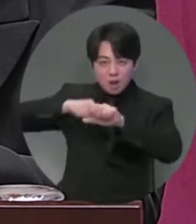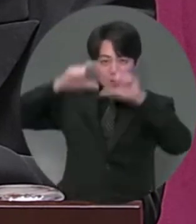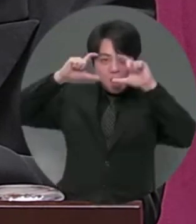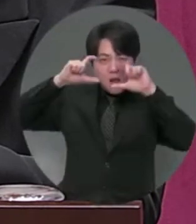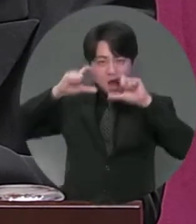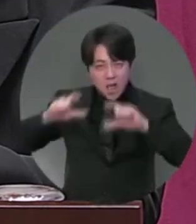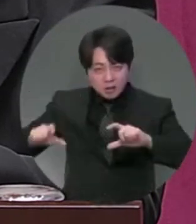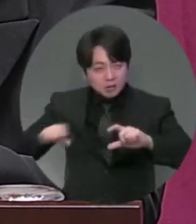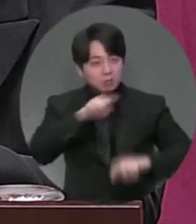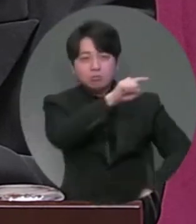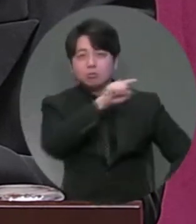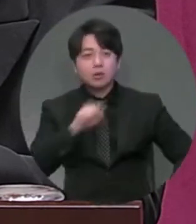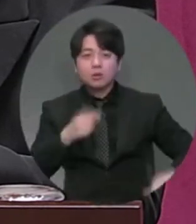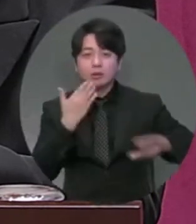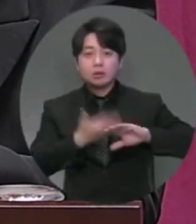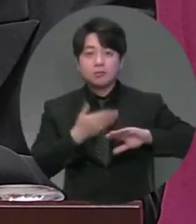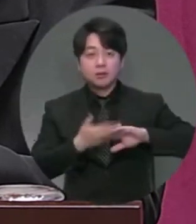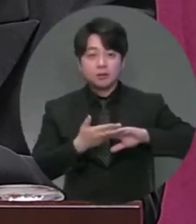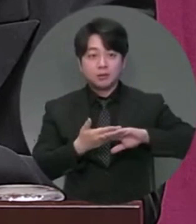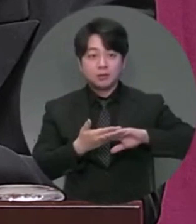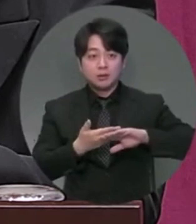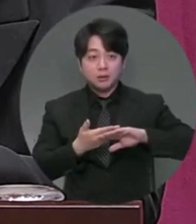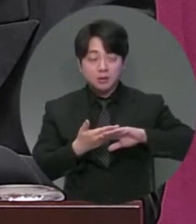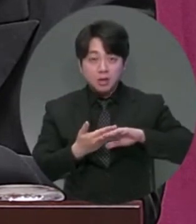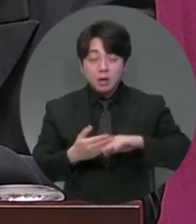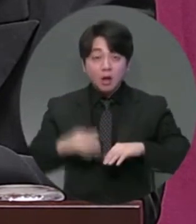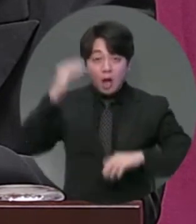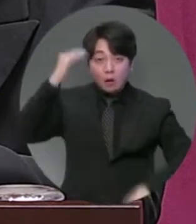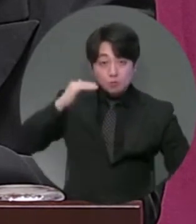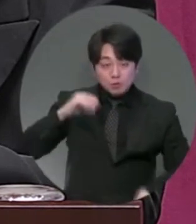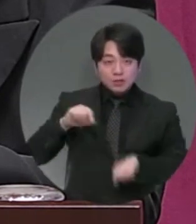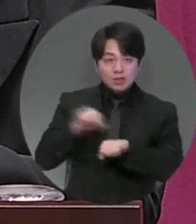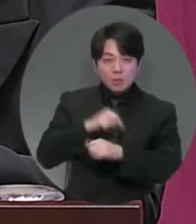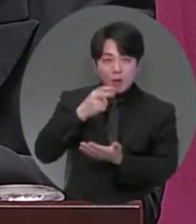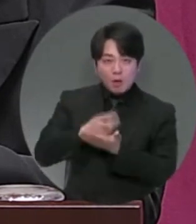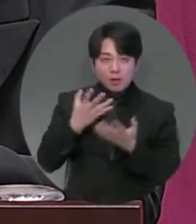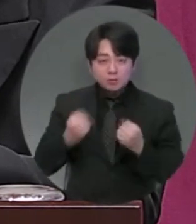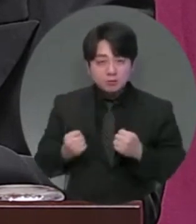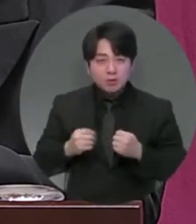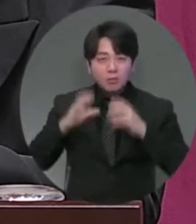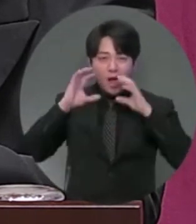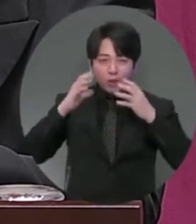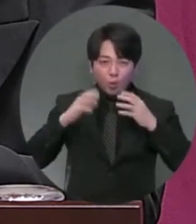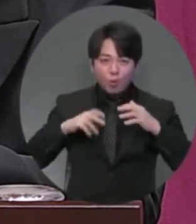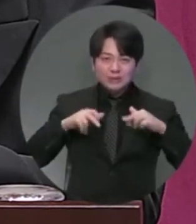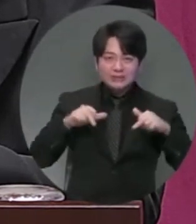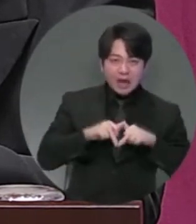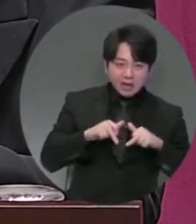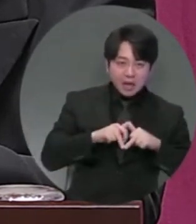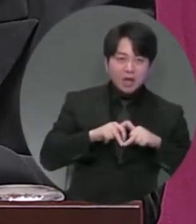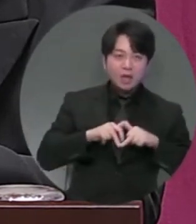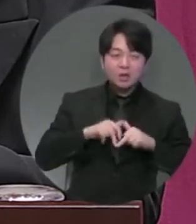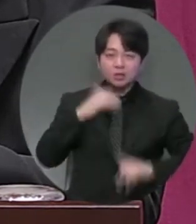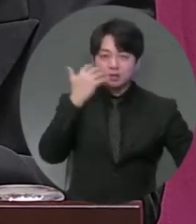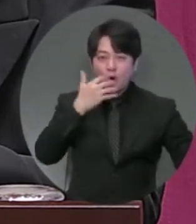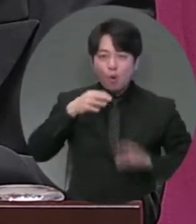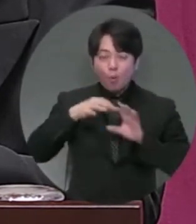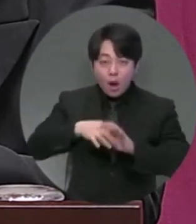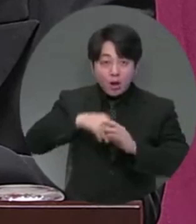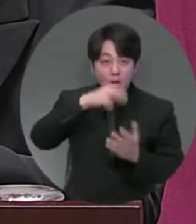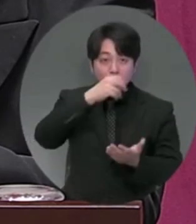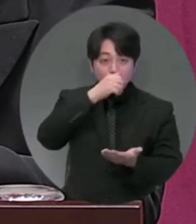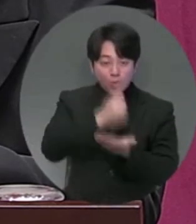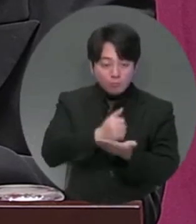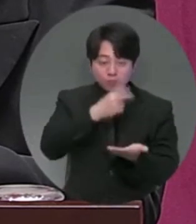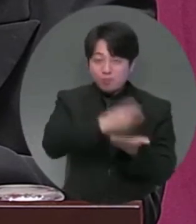다릅니다 예를 들어서 저희는 성범죄 관련해서 여러 가지 특별법이 있죠 아동이라든가 장애 관계라든가 이런 특별법을 입고 실질적으로 보면 동의를 요하지